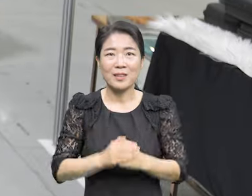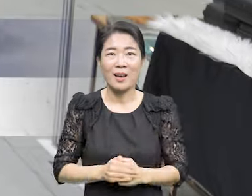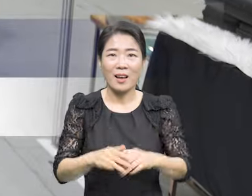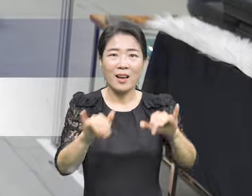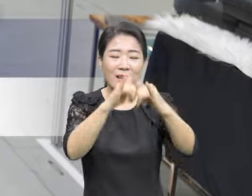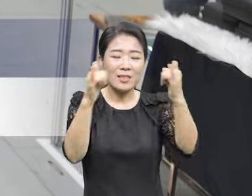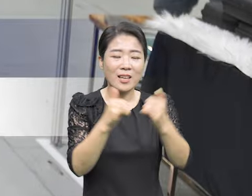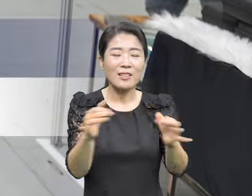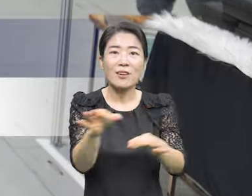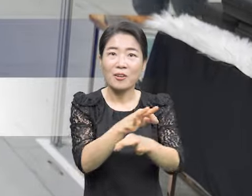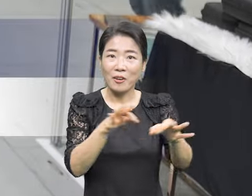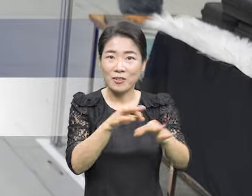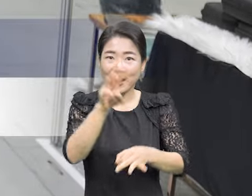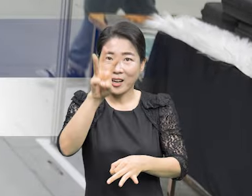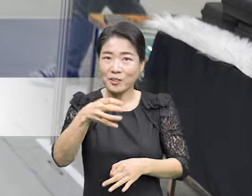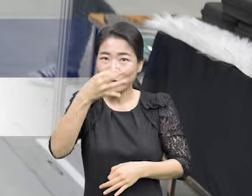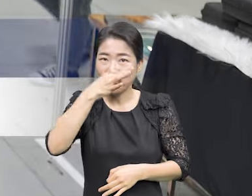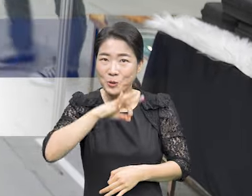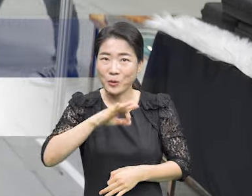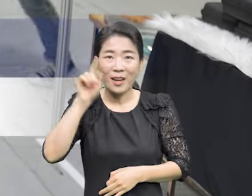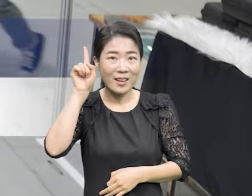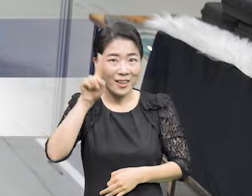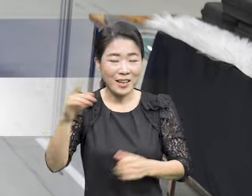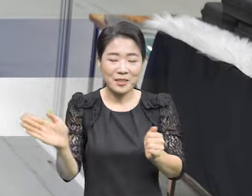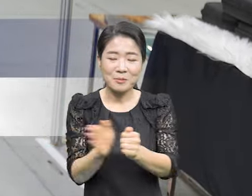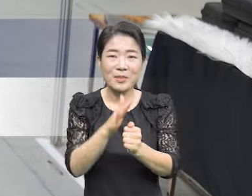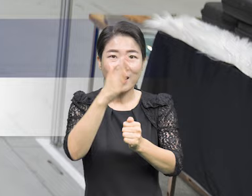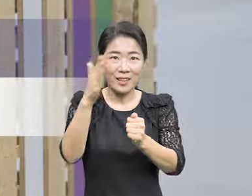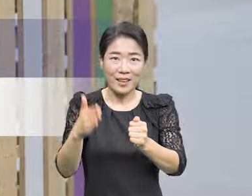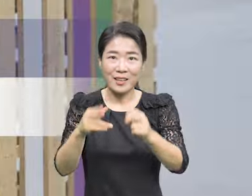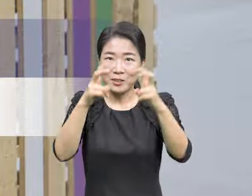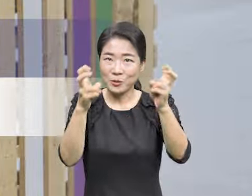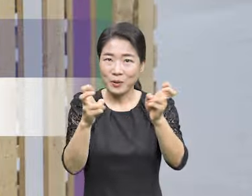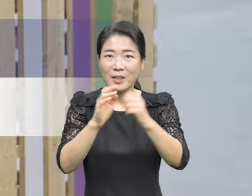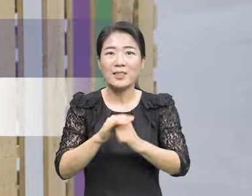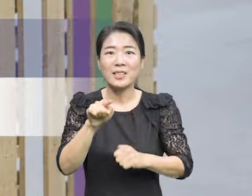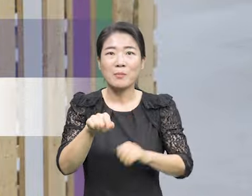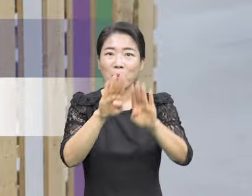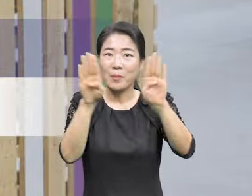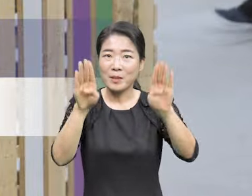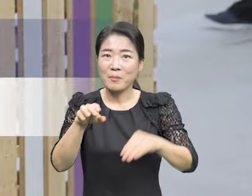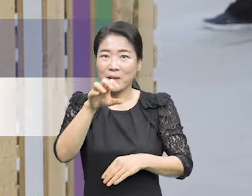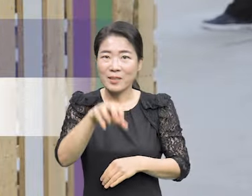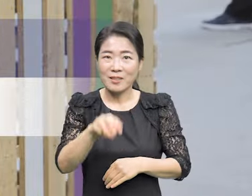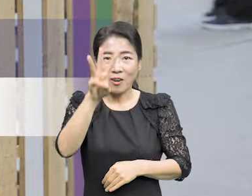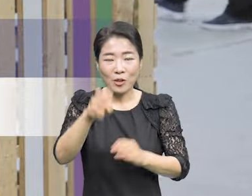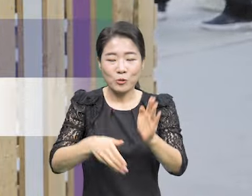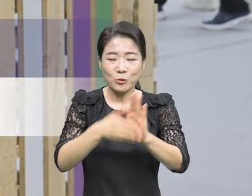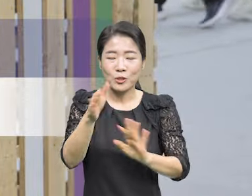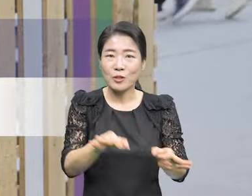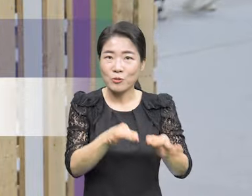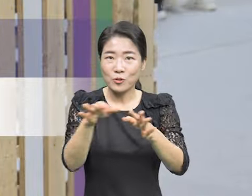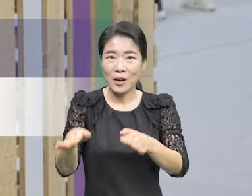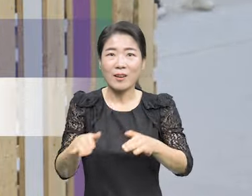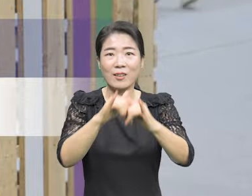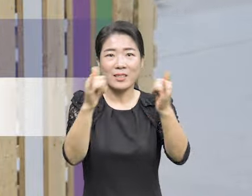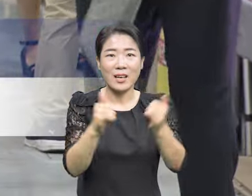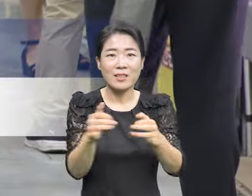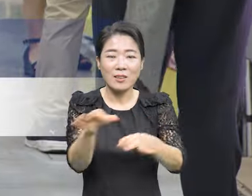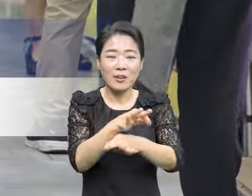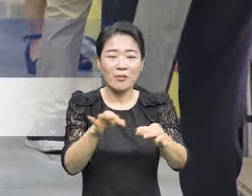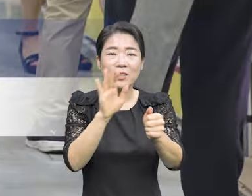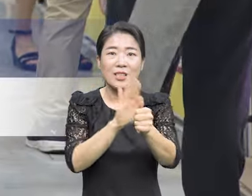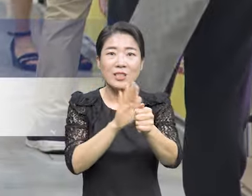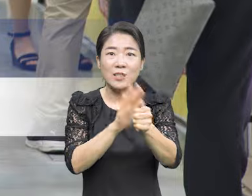사회적 경제 광주를 이롭게 내일을 빛나기를 슬로건으로 하는 이번 박람회는 광주시가 주최하고 사회적